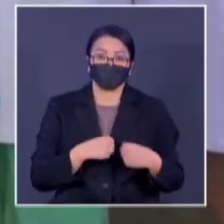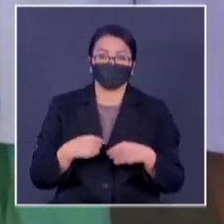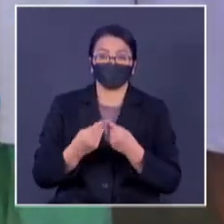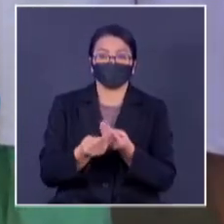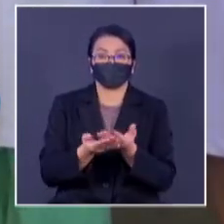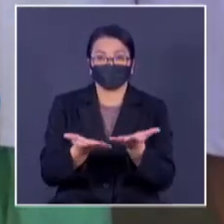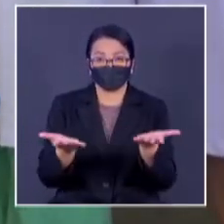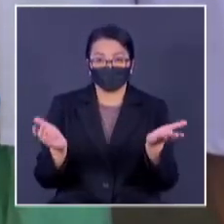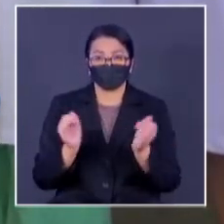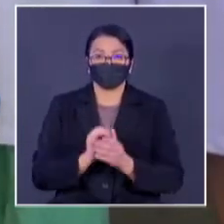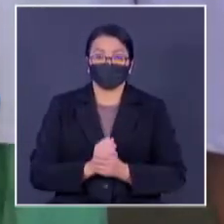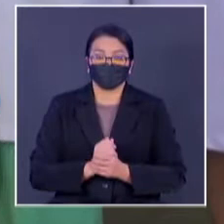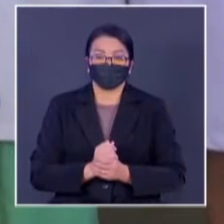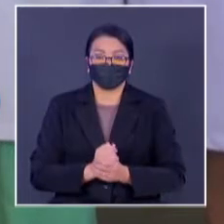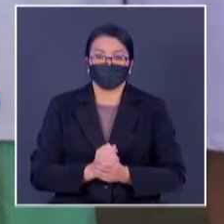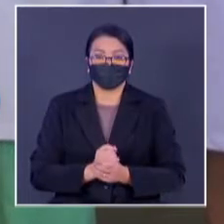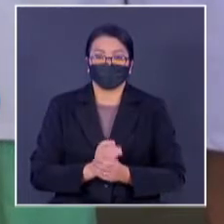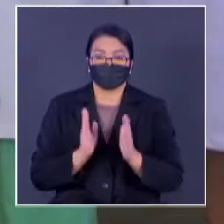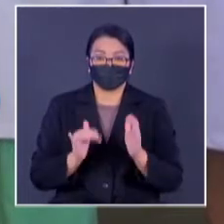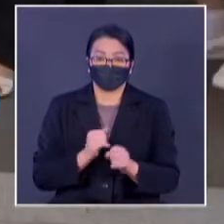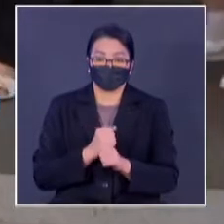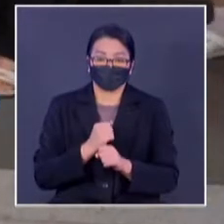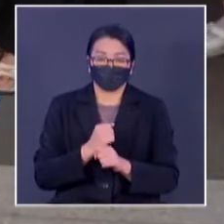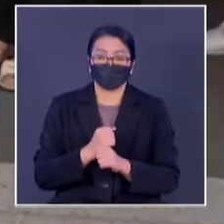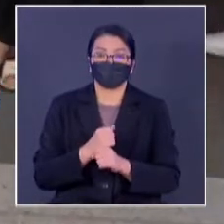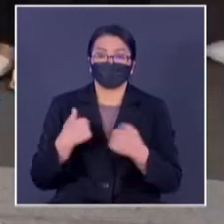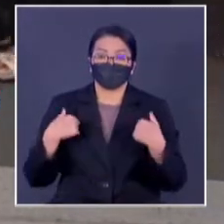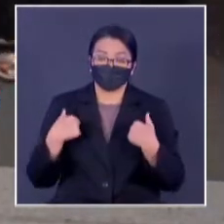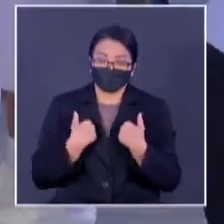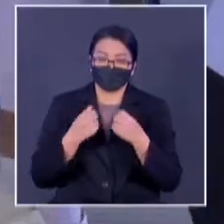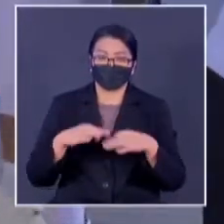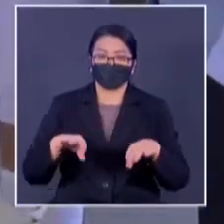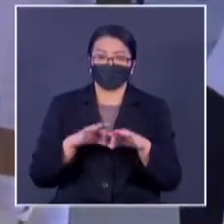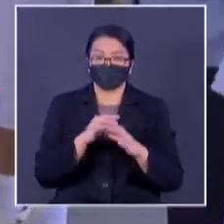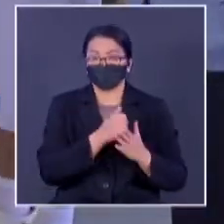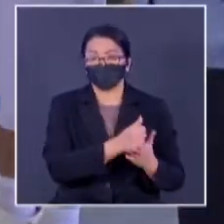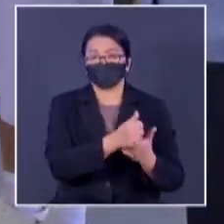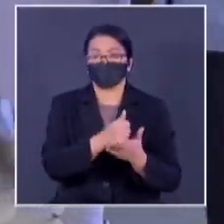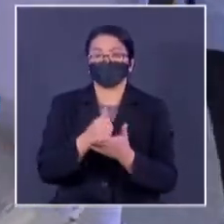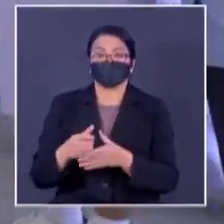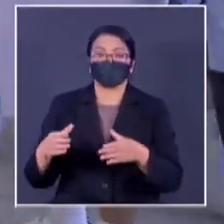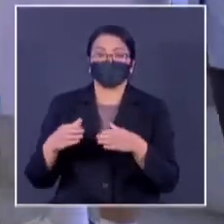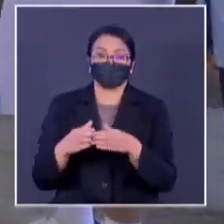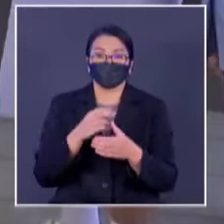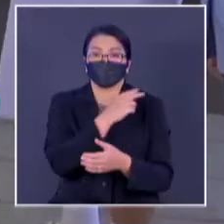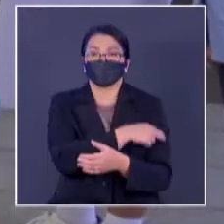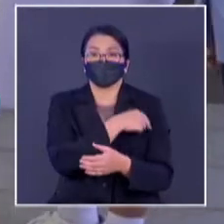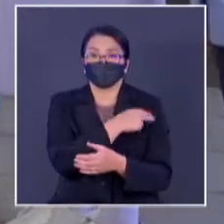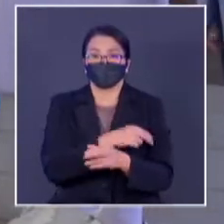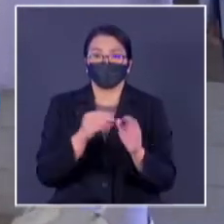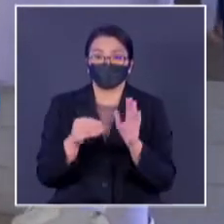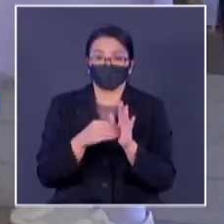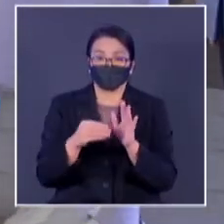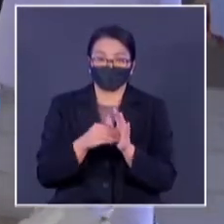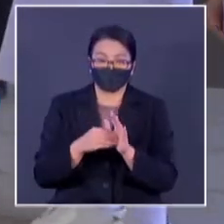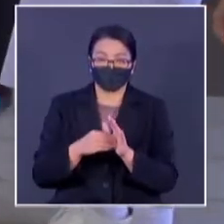ท่านนี้นะครับ นี่ฮะบุคลากรด่านหน้าของเรานะครับที่จะมาช่วยทัพทางการแพทย์ในพื้นที่กรุงเทพมห